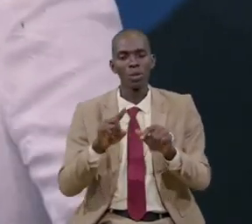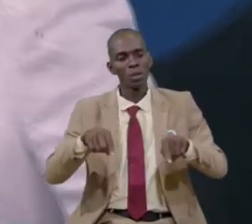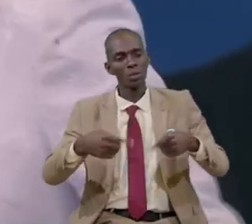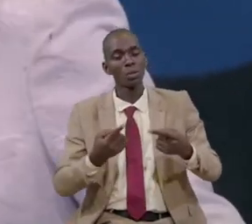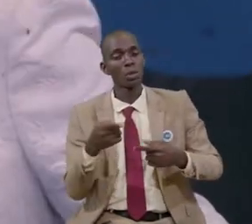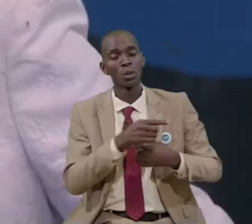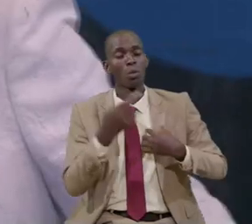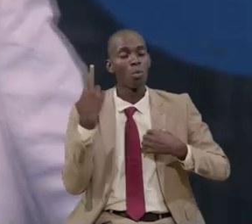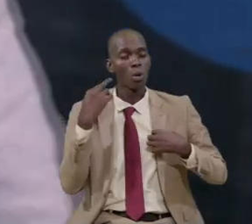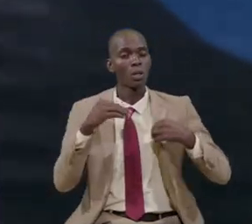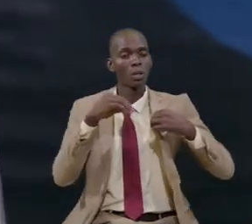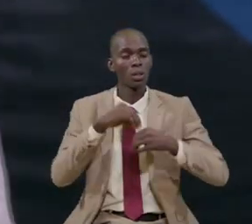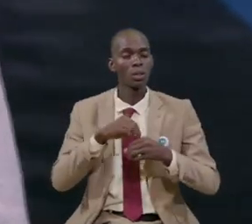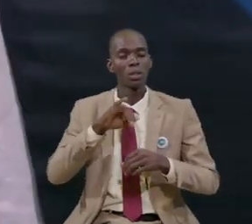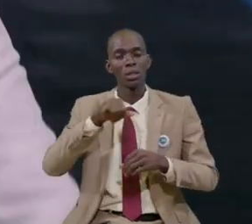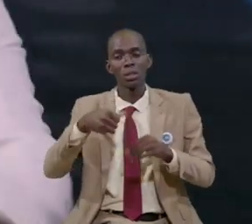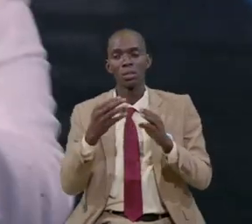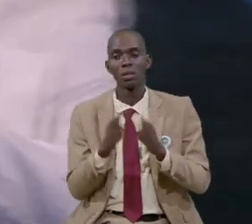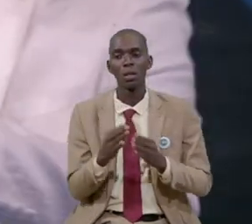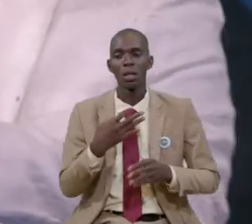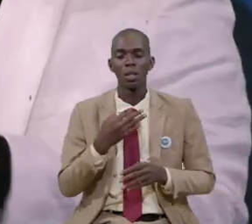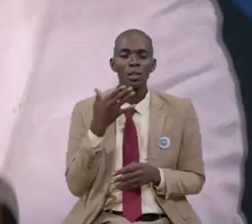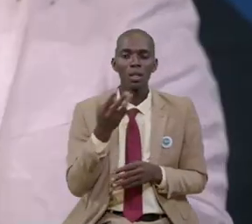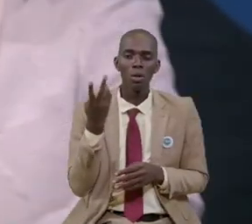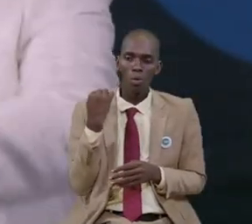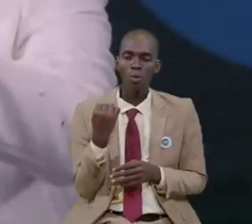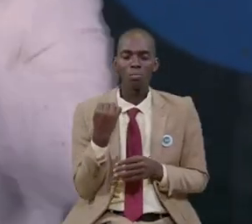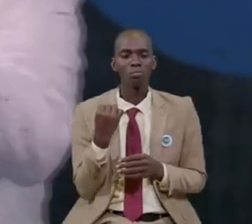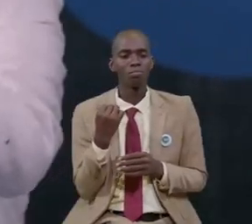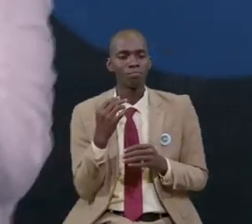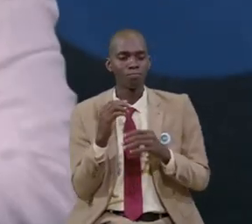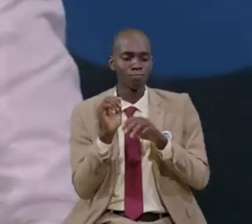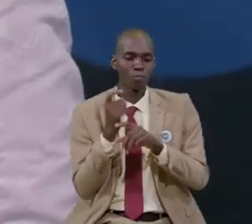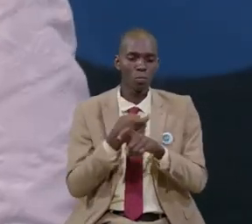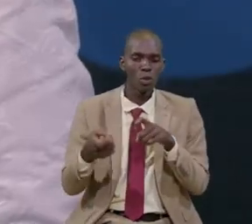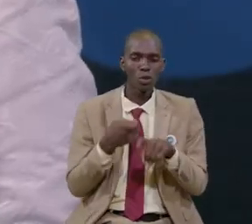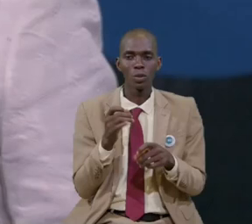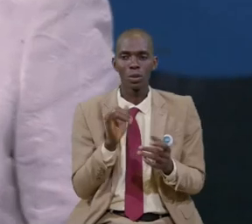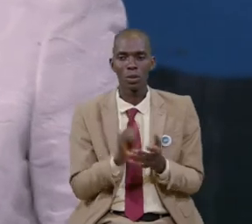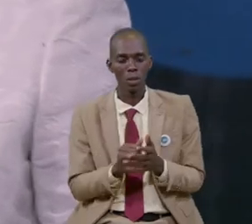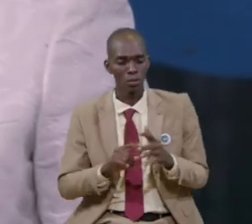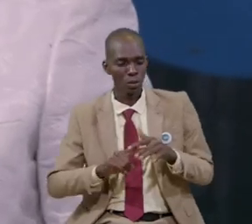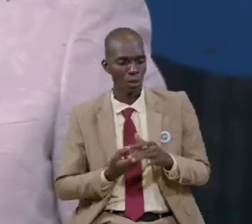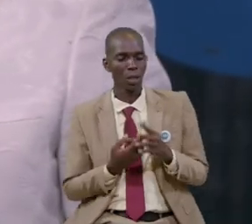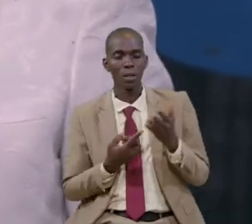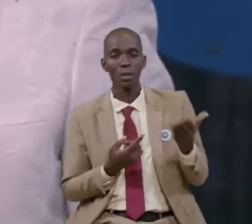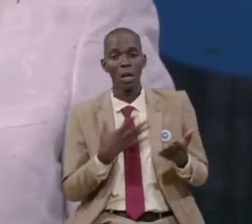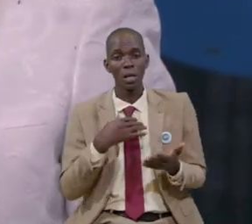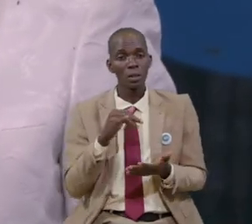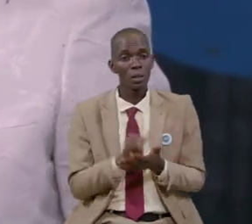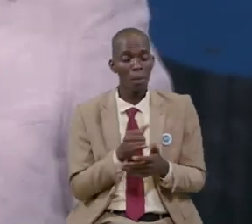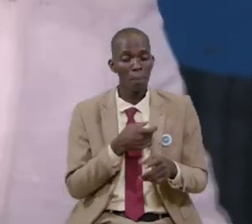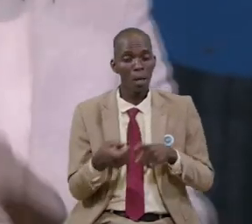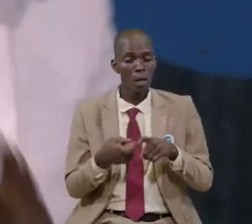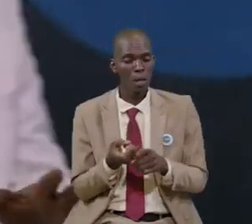Il y avait la persécution qui a surgi là-bas. Et la persécution les a chassés de leur